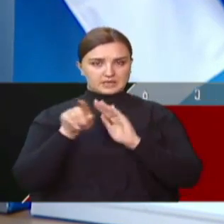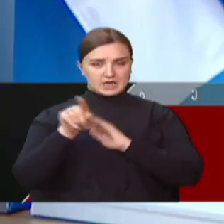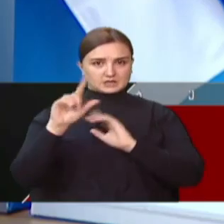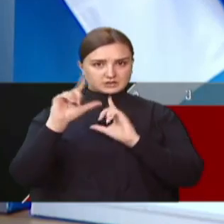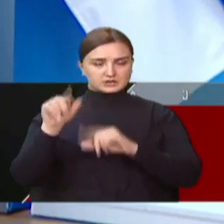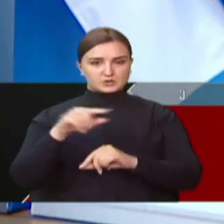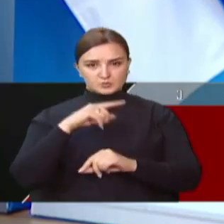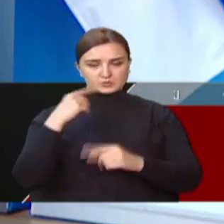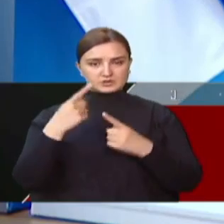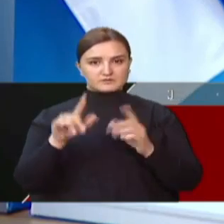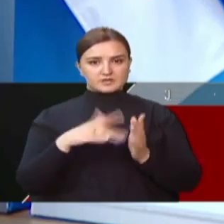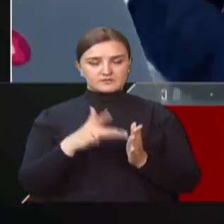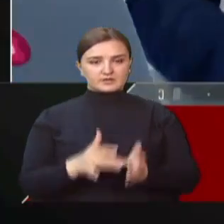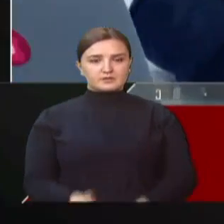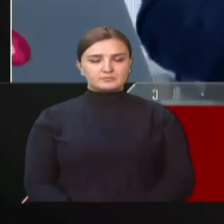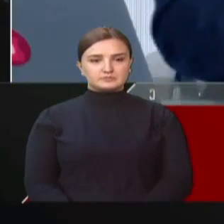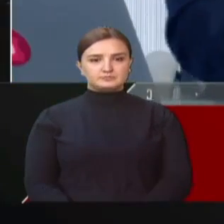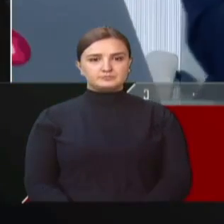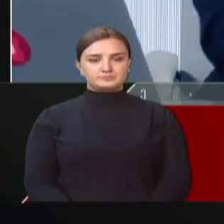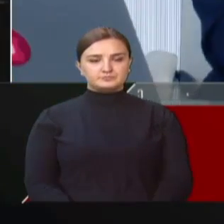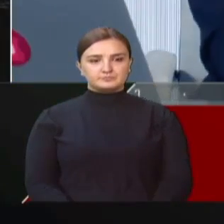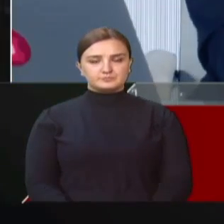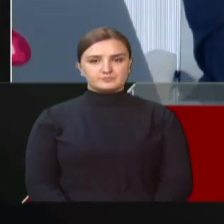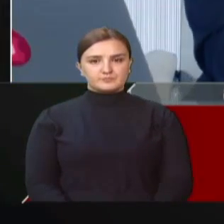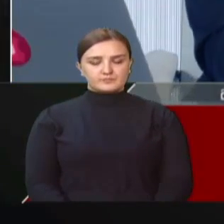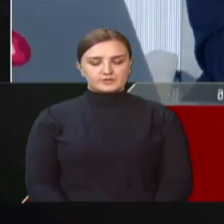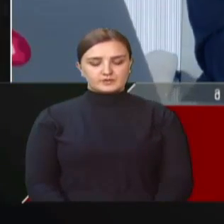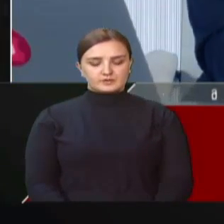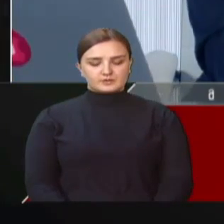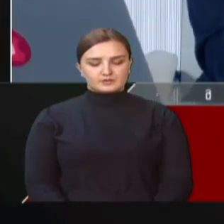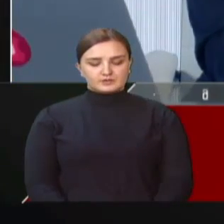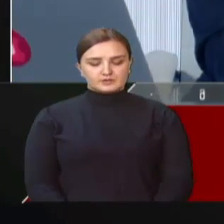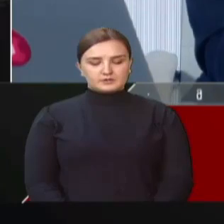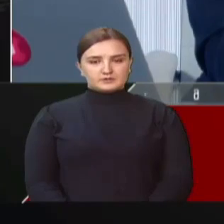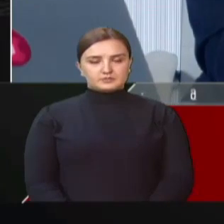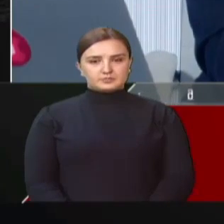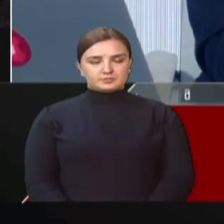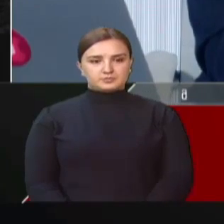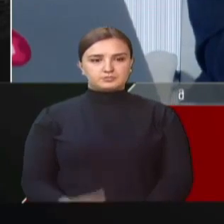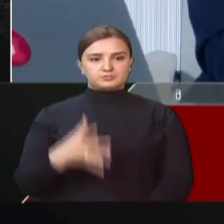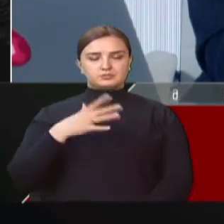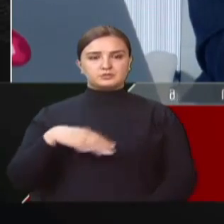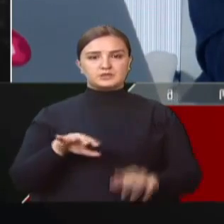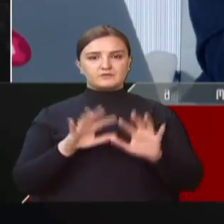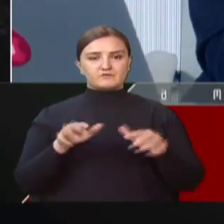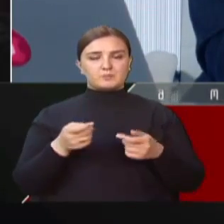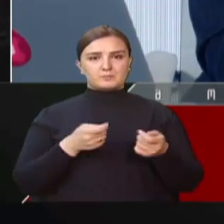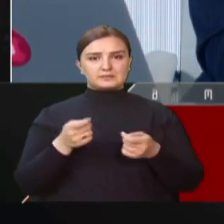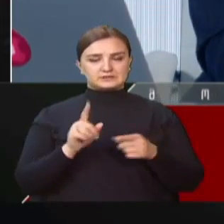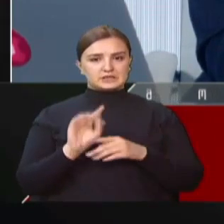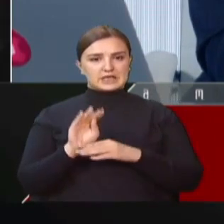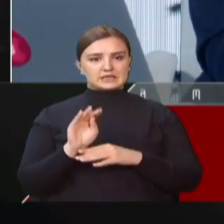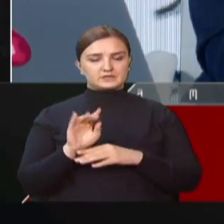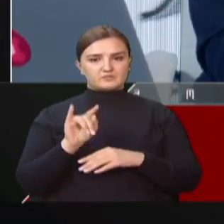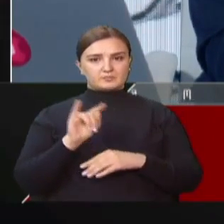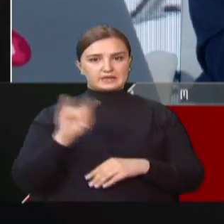სხვა ქვეყნებში, ხო? თქვენი არგუმენტების მიუხედავად, ქართული ოცნების არგუმენტების მოძრაობა მაინც არსებობდა. საქართველოს პრეზიდენტიც გაკრიტიკებს